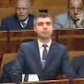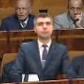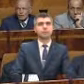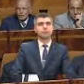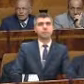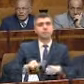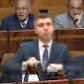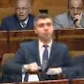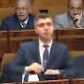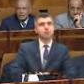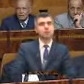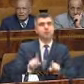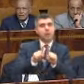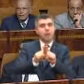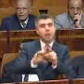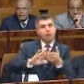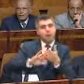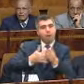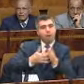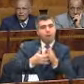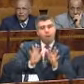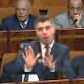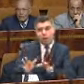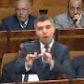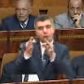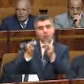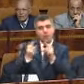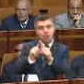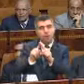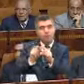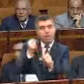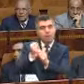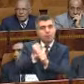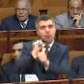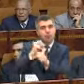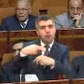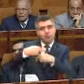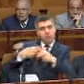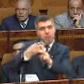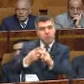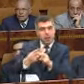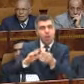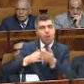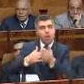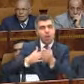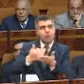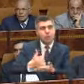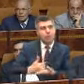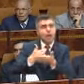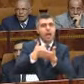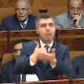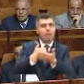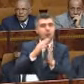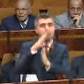السيد الوزير، تتمين الزراعة ديال الهندية ولا أكناري كيدخل في الدعامة الثانية من المخطط الأخضر اللي